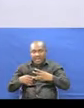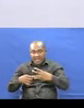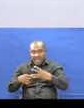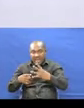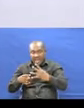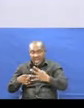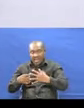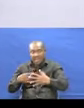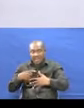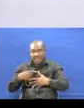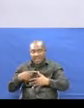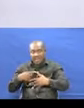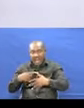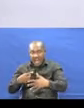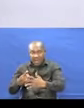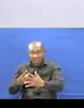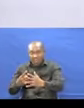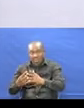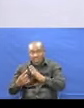nne, tano,